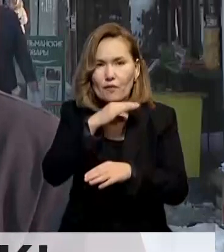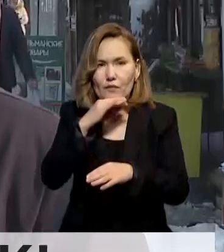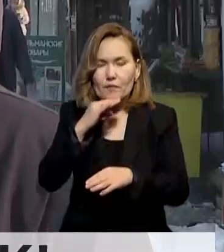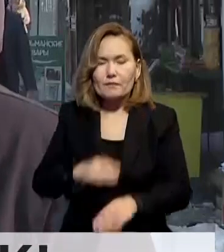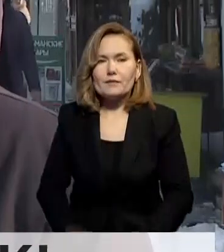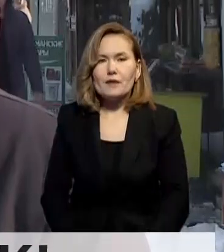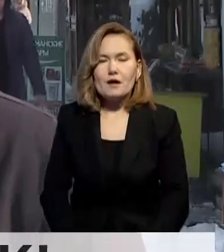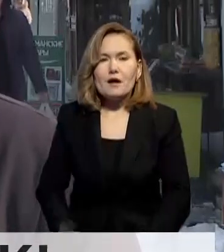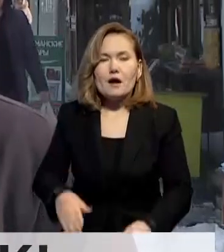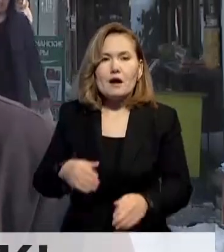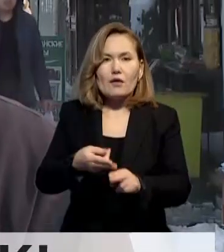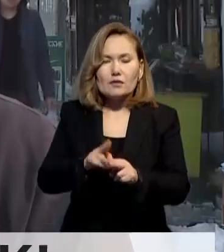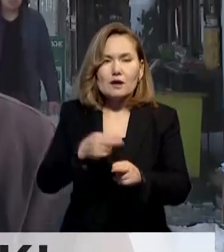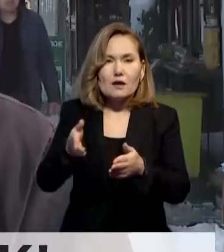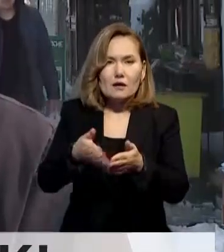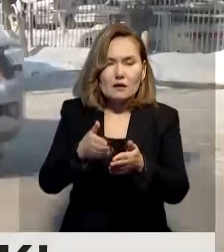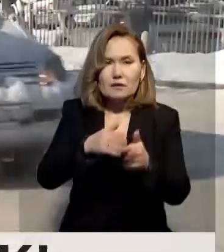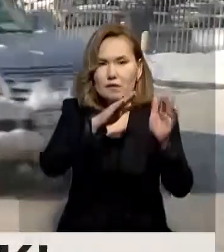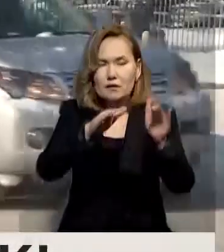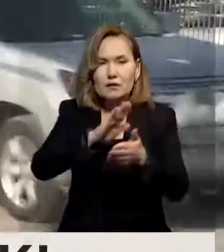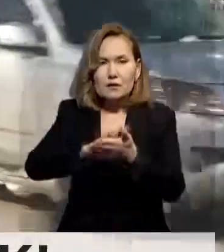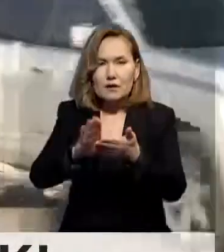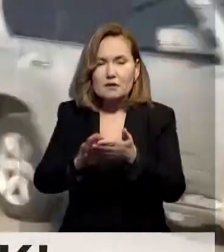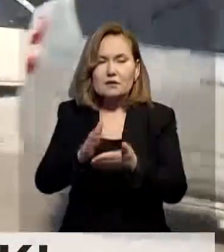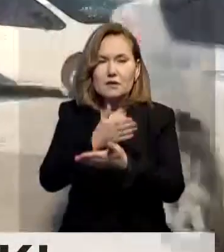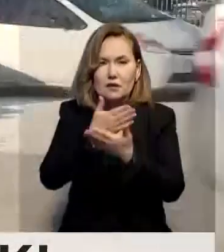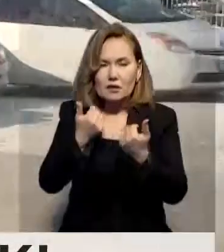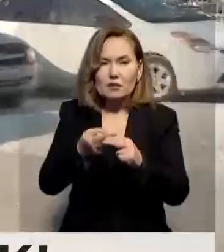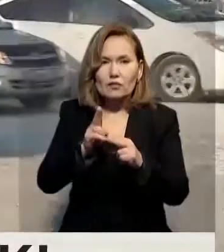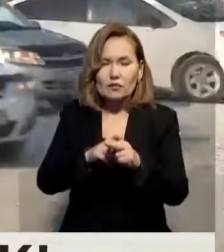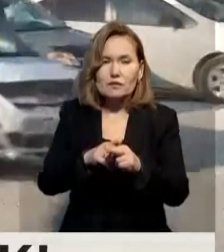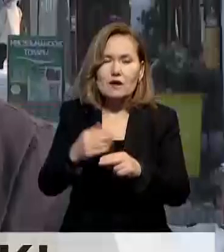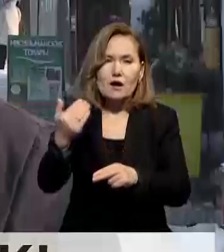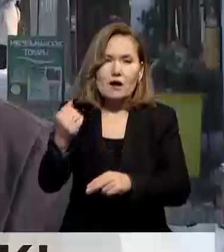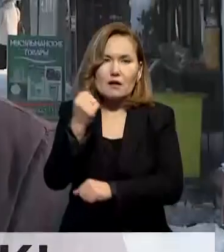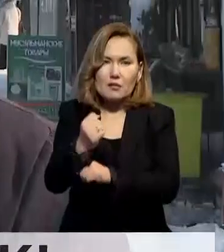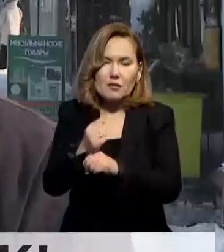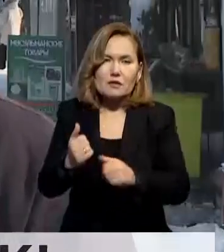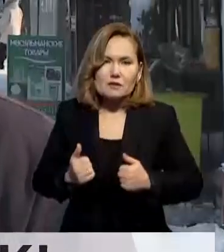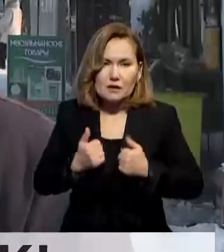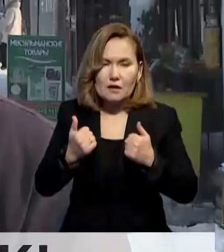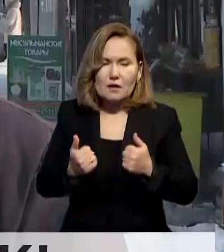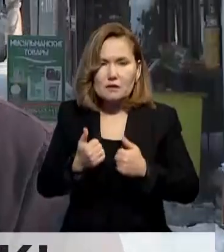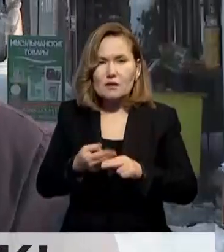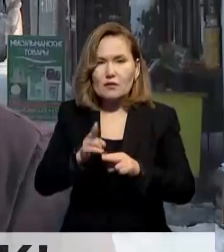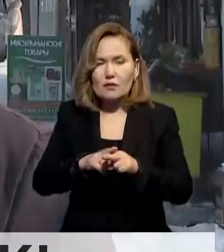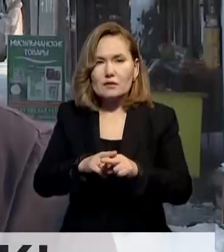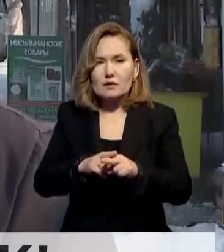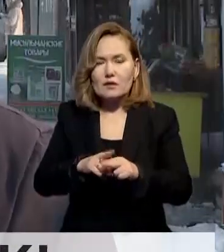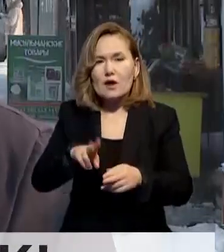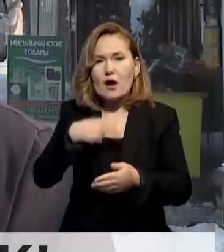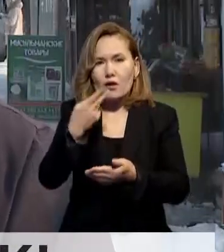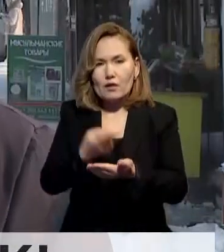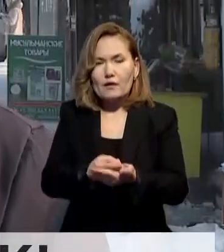Көңілім толмайды 100%. Бірақ енді қолдарынан келгенше тазалап отыр олар да. Мен өз басым көрмедім ондай адамдарды құлап атқан,